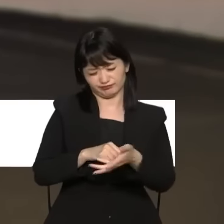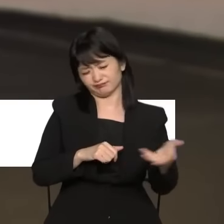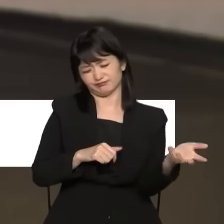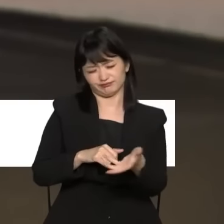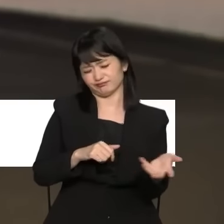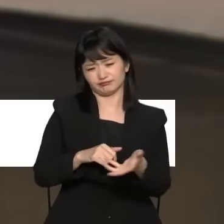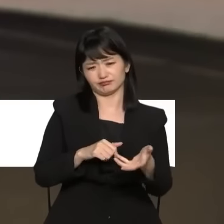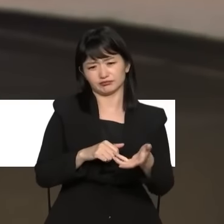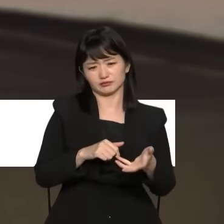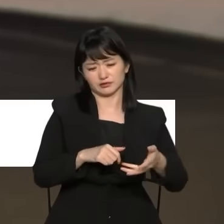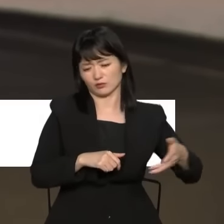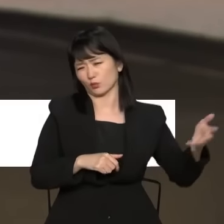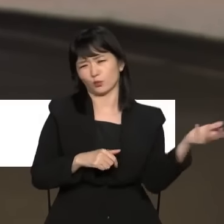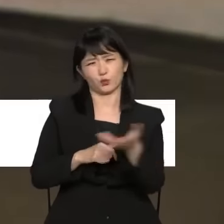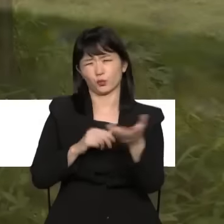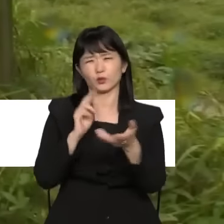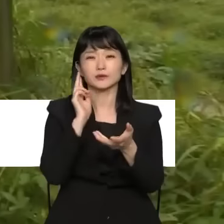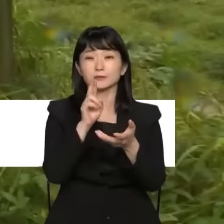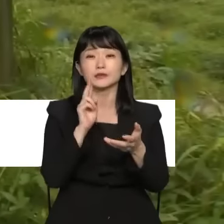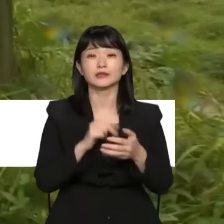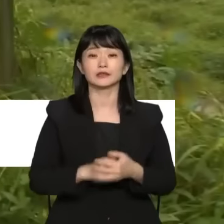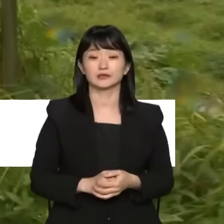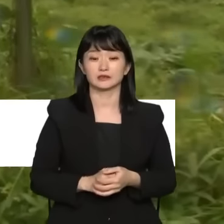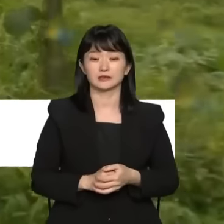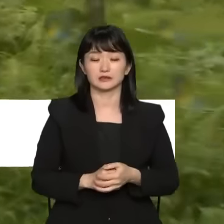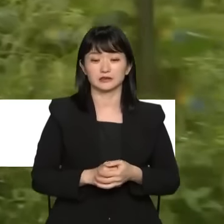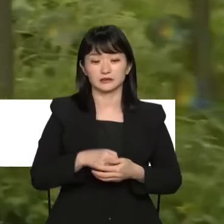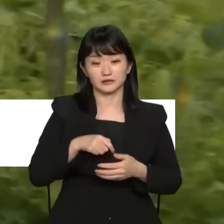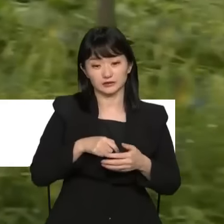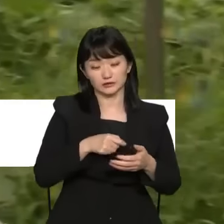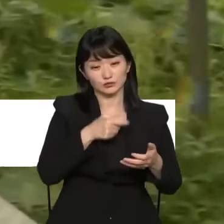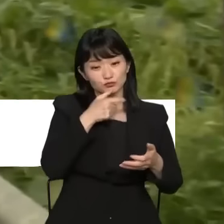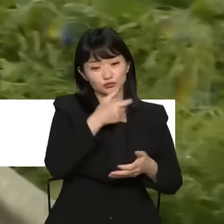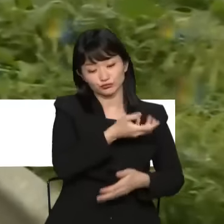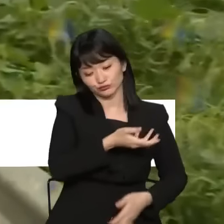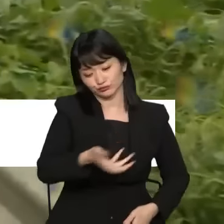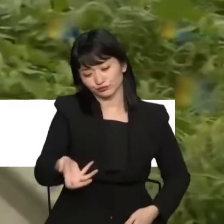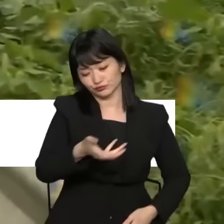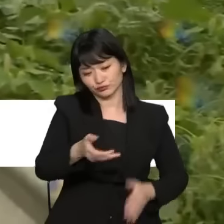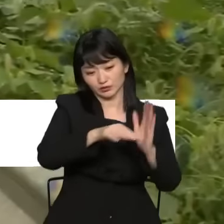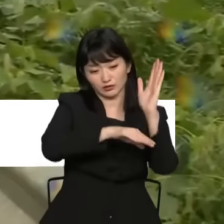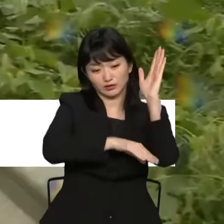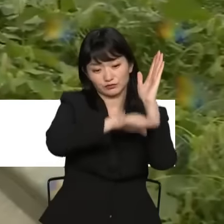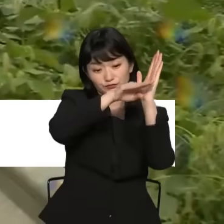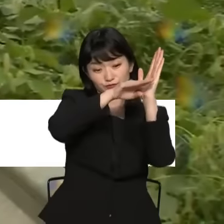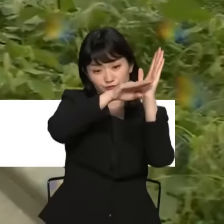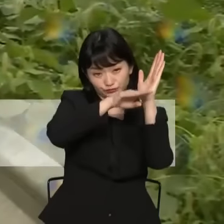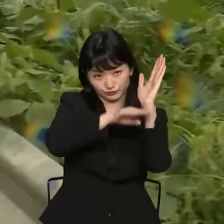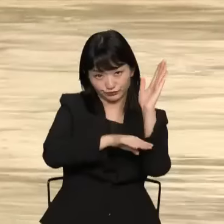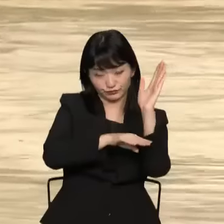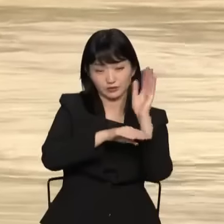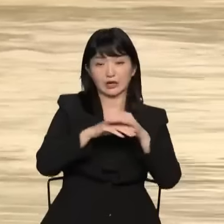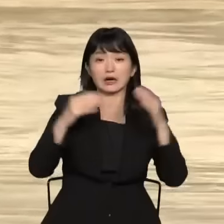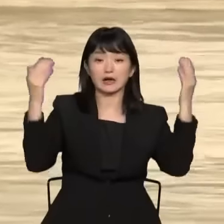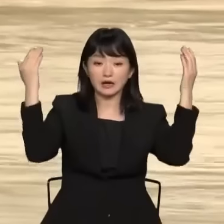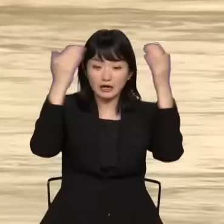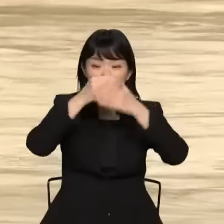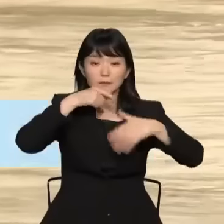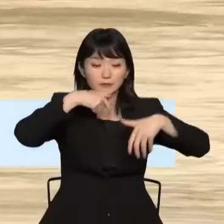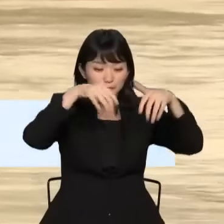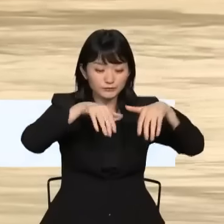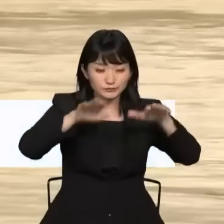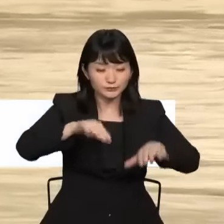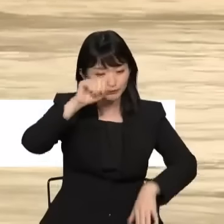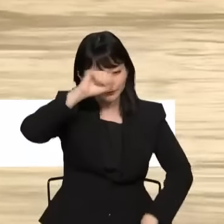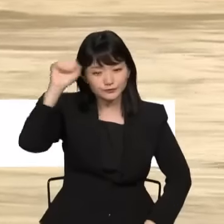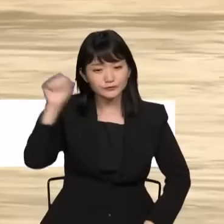물살도 굉장히 거세고요. 또 다소 내려가긴 했지만 여전히 수위도 높습니다. 밤사이 내린 비로 오늘 새벽